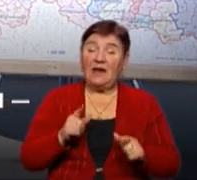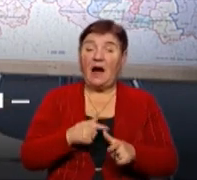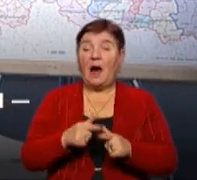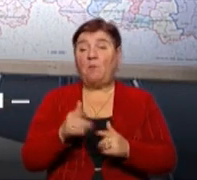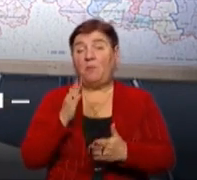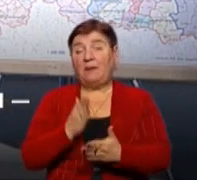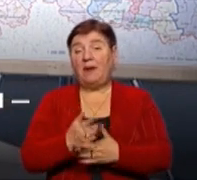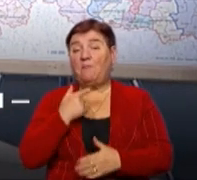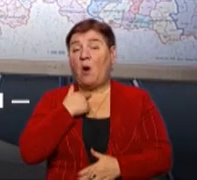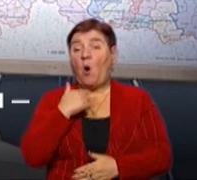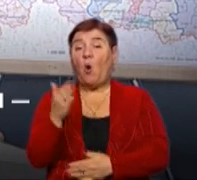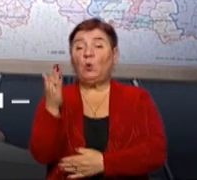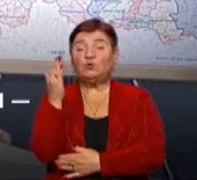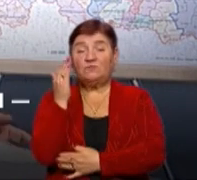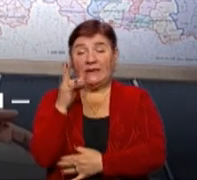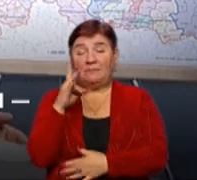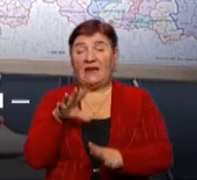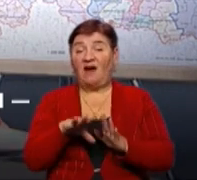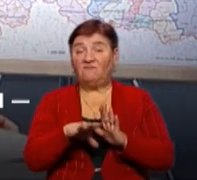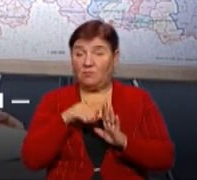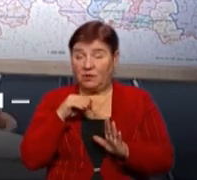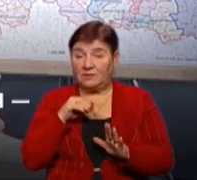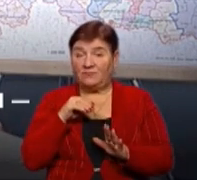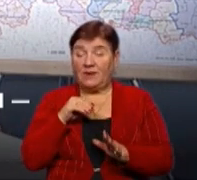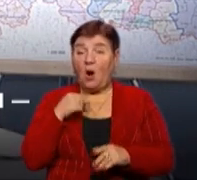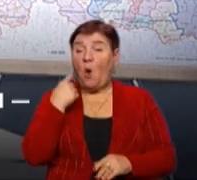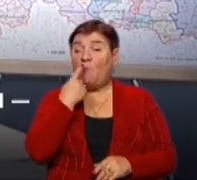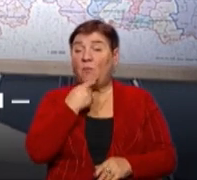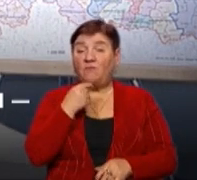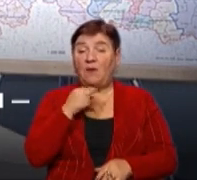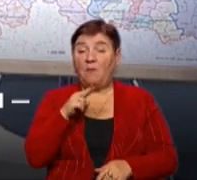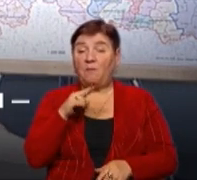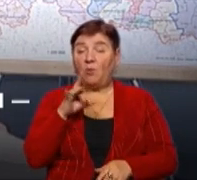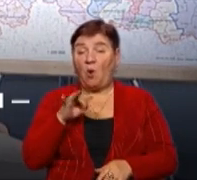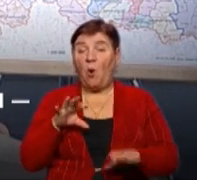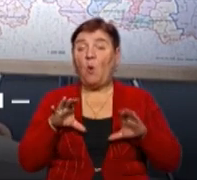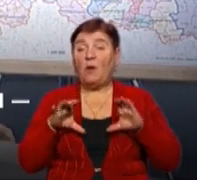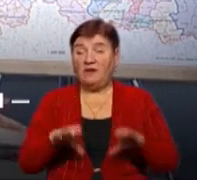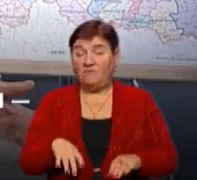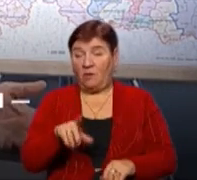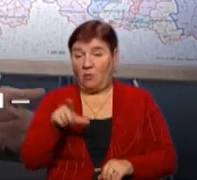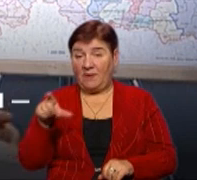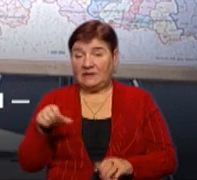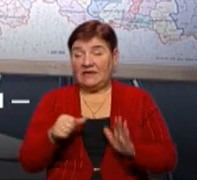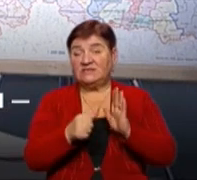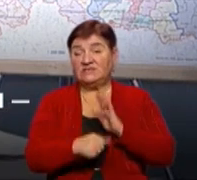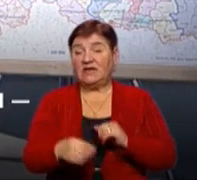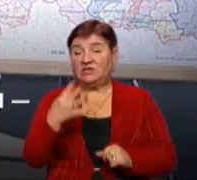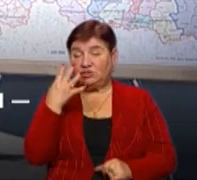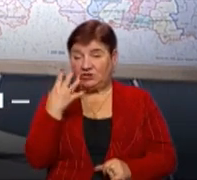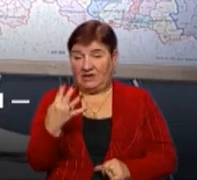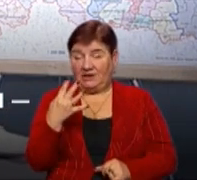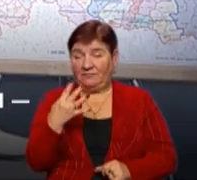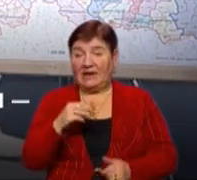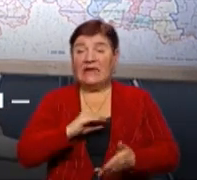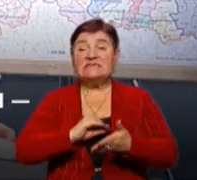прямим голосуванням на виборах. Тобто це мова йде про голів громад, їх 64, мова йде